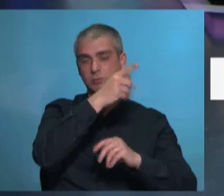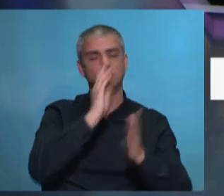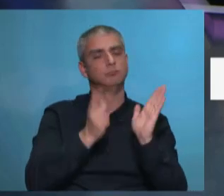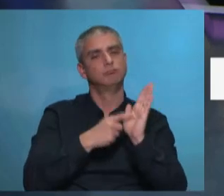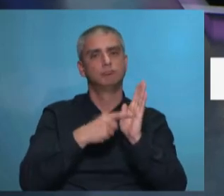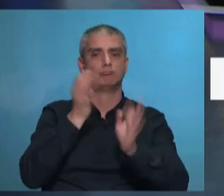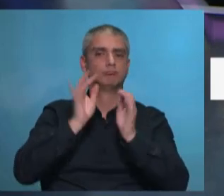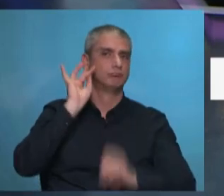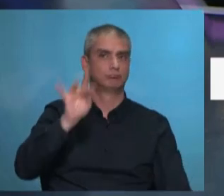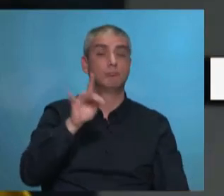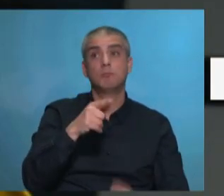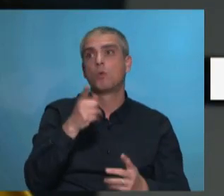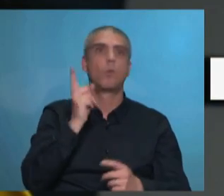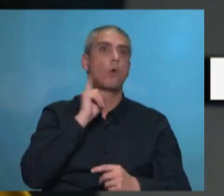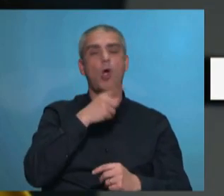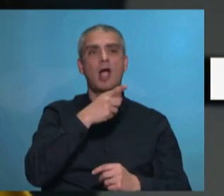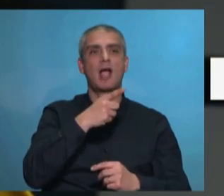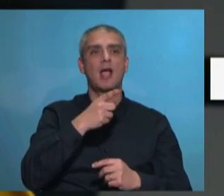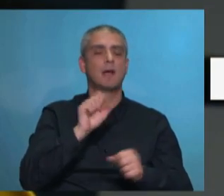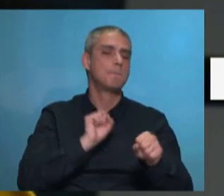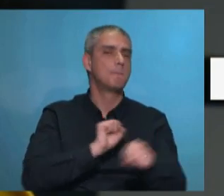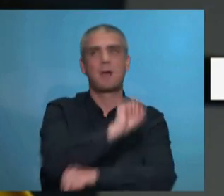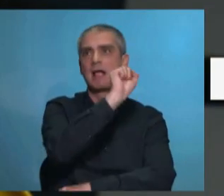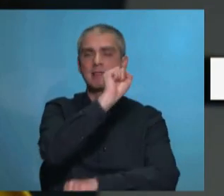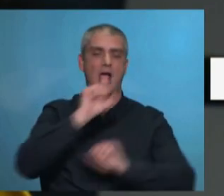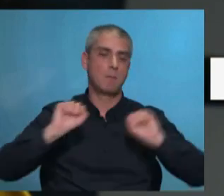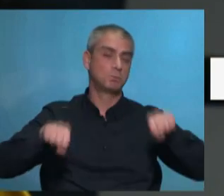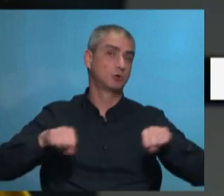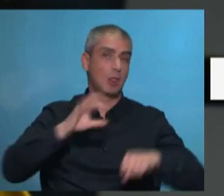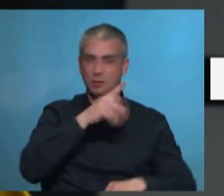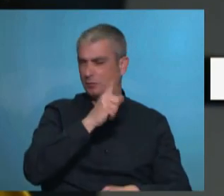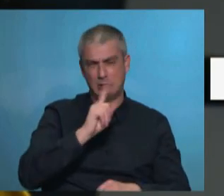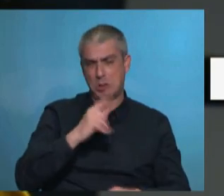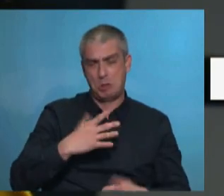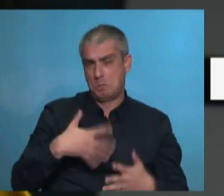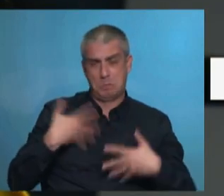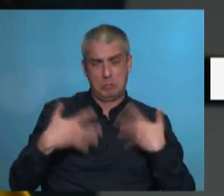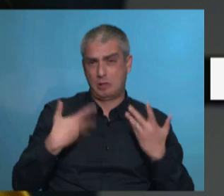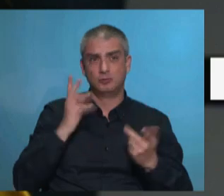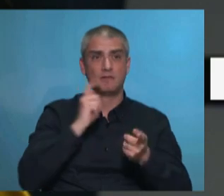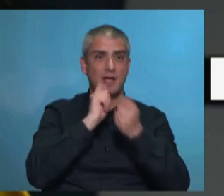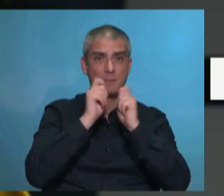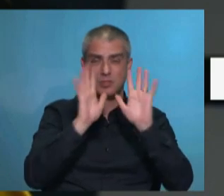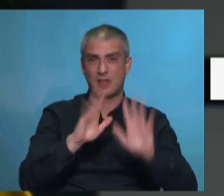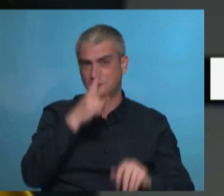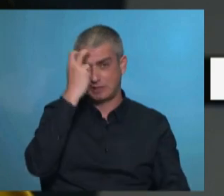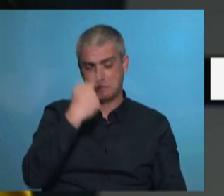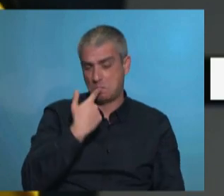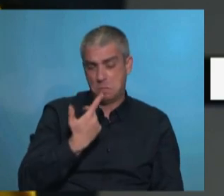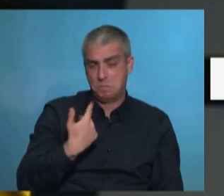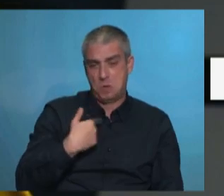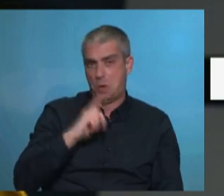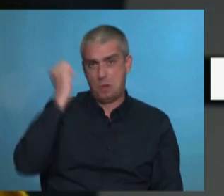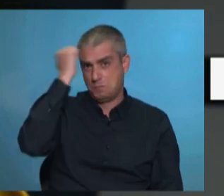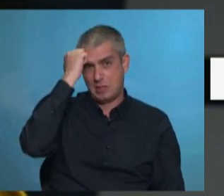אותה לדין, בגין משהו קורה מרידה במשטר, היא לא ממש מתרגשת, וגם בראיון לרשת אל-ערבי אמרה שהיא לא ממש מתחרטת